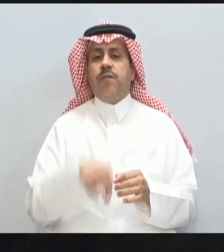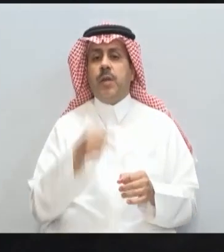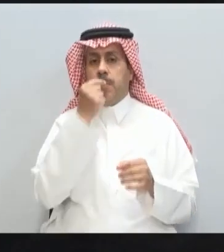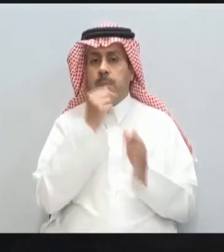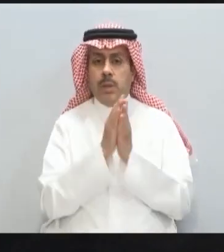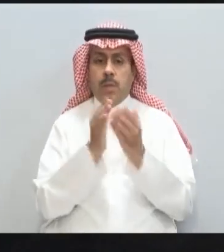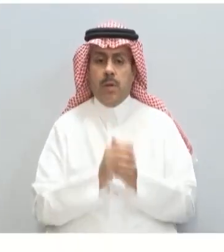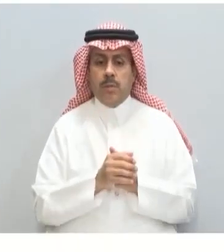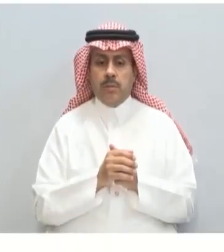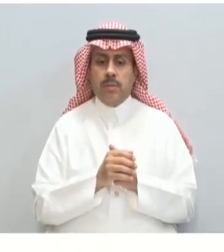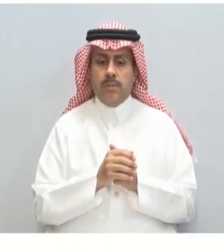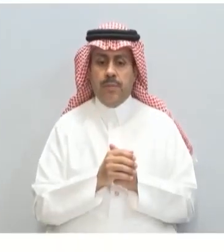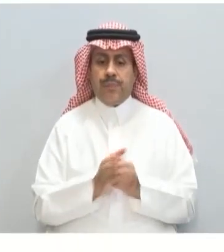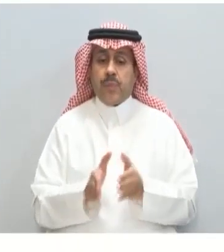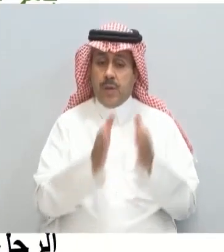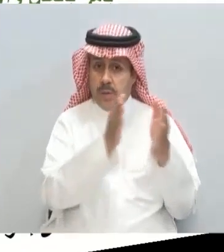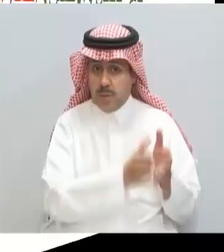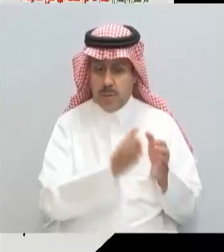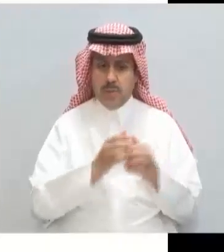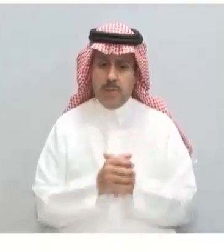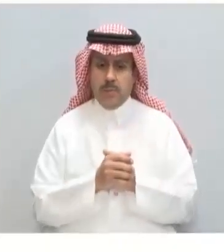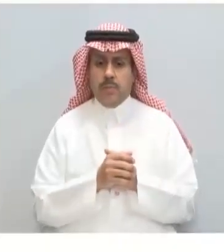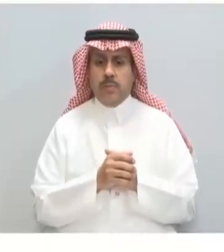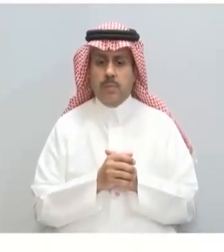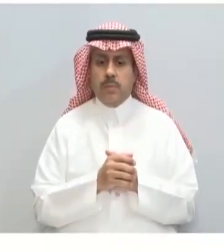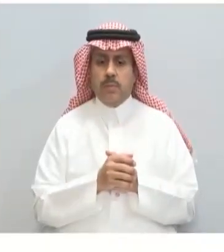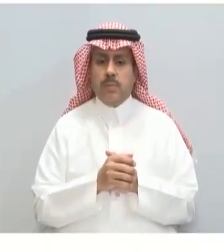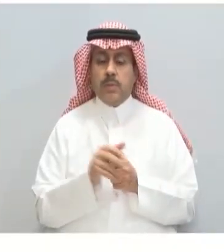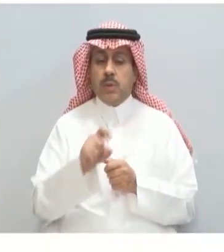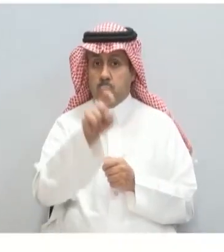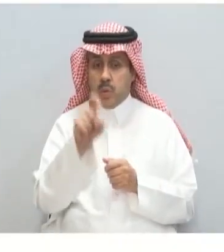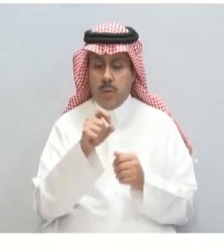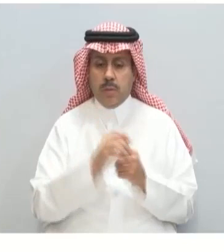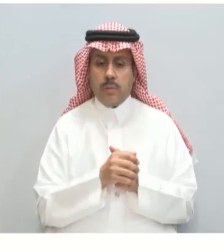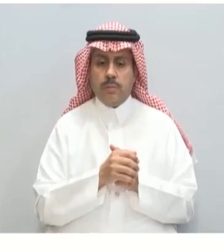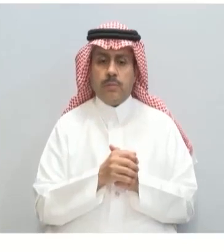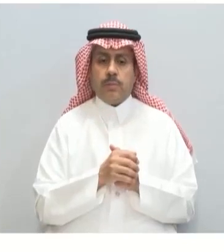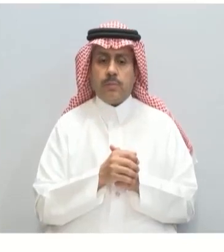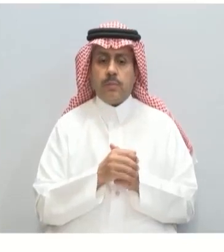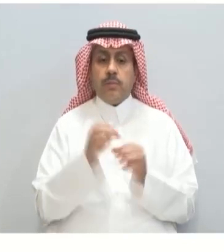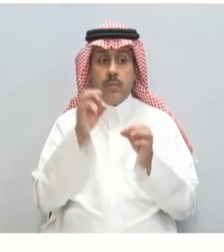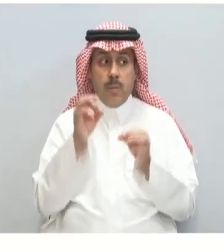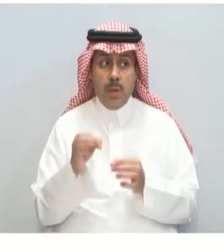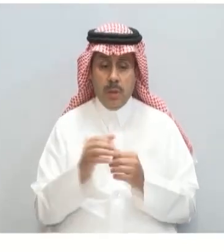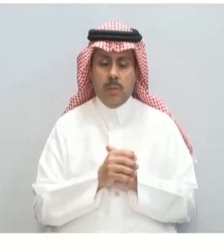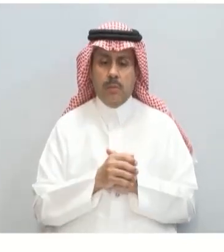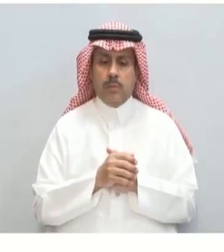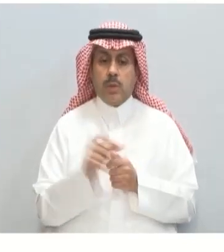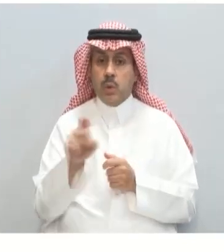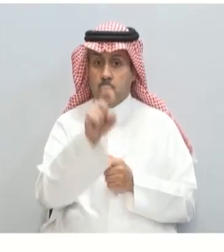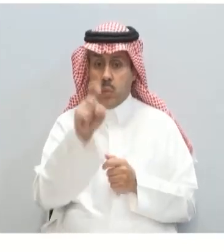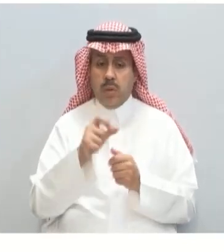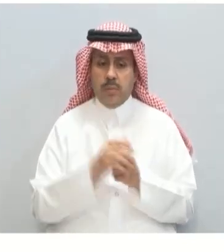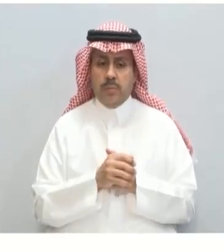سبحانه وتعالى ننتقل ايها الطلاب والطالبات الى هذا التقويم المتعلق بالايات الكريمات هنا